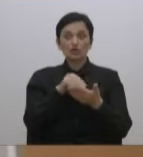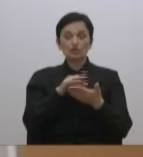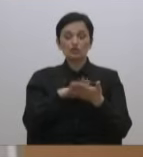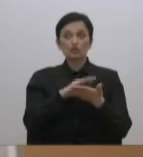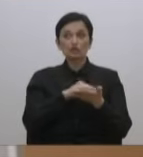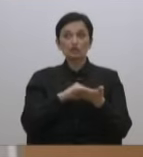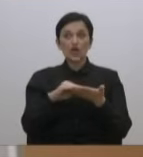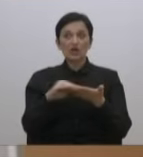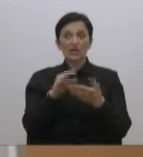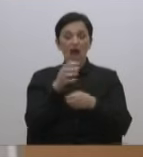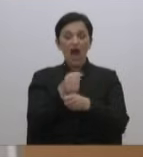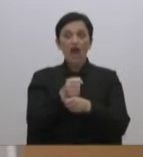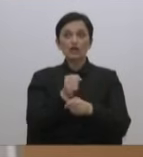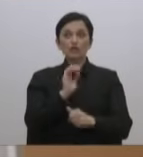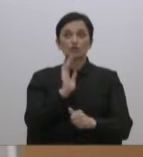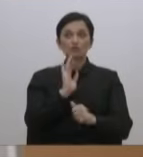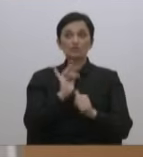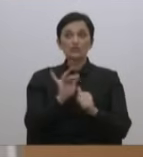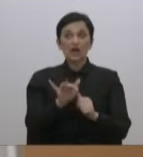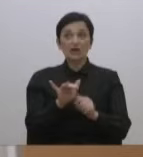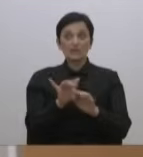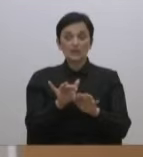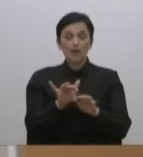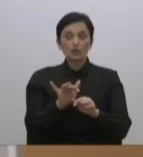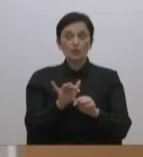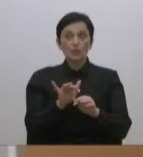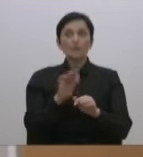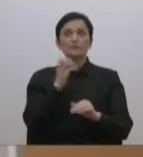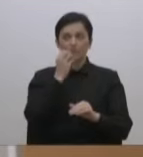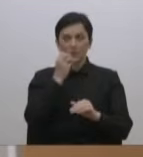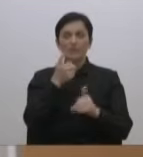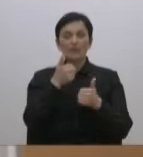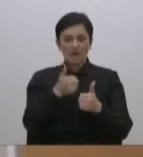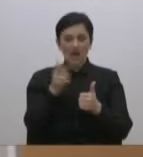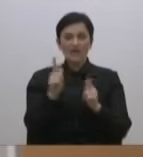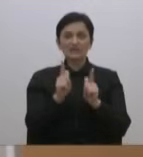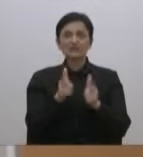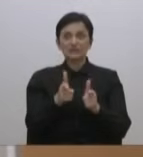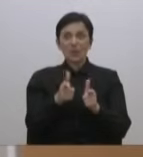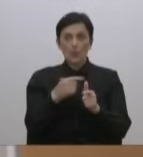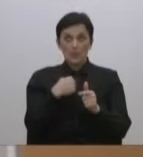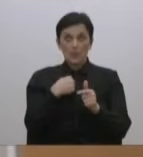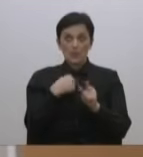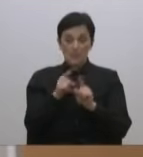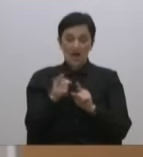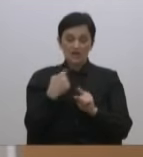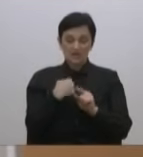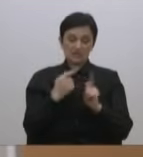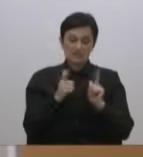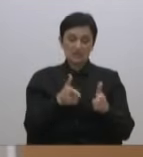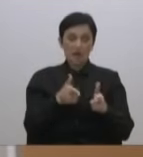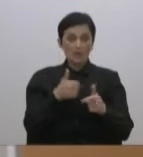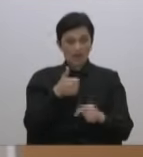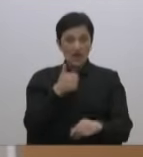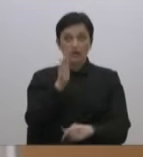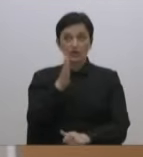ჩანაწერია, რომ თურმე არიზღუდება საქმიანობა. კარგია, რომ ამას დაეთანხმეთ, ისე მეც დამთანხმებოდით,